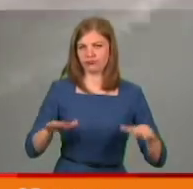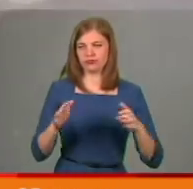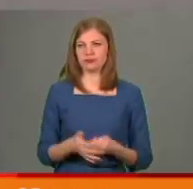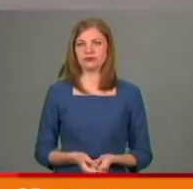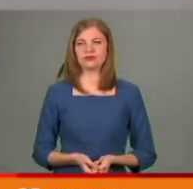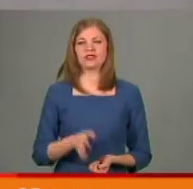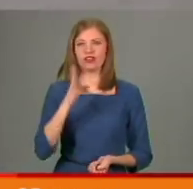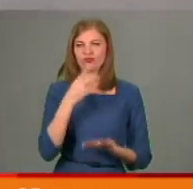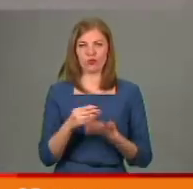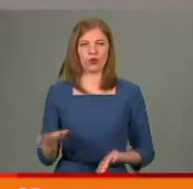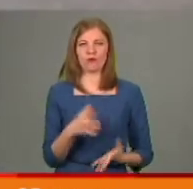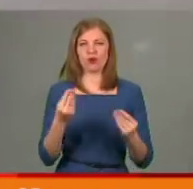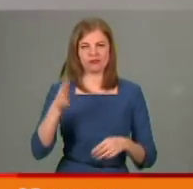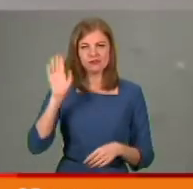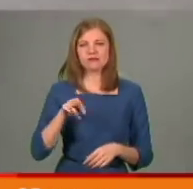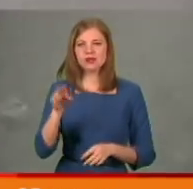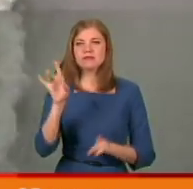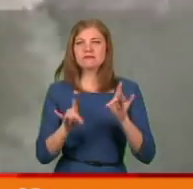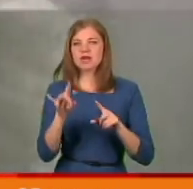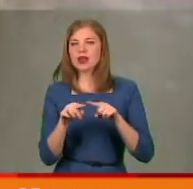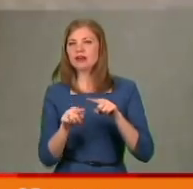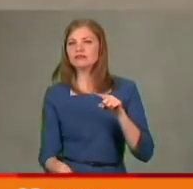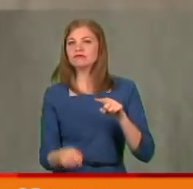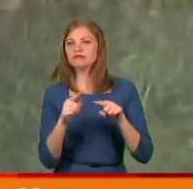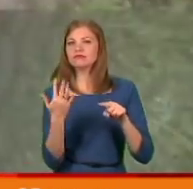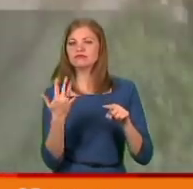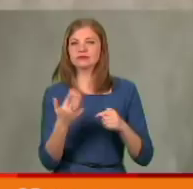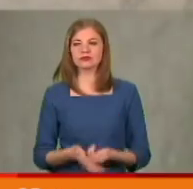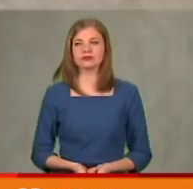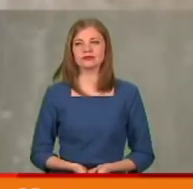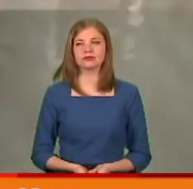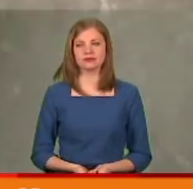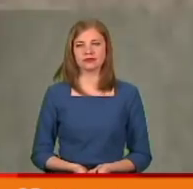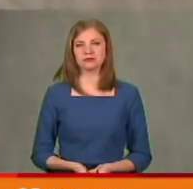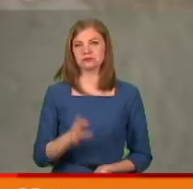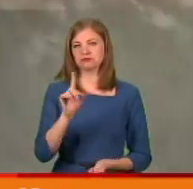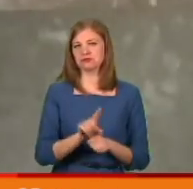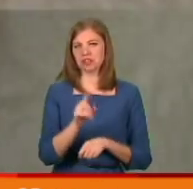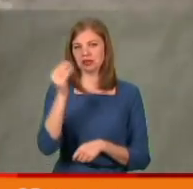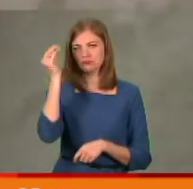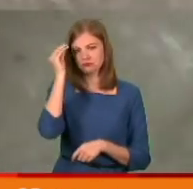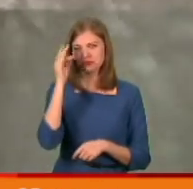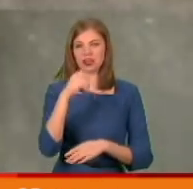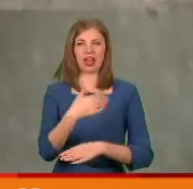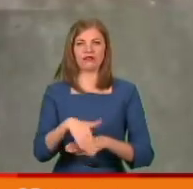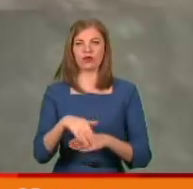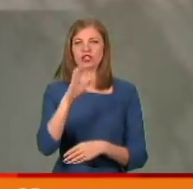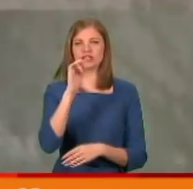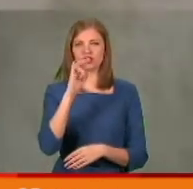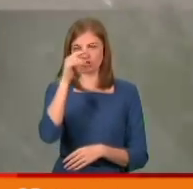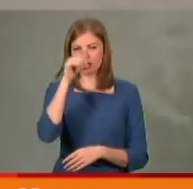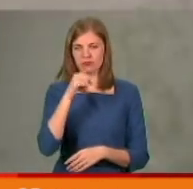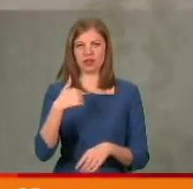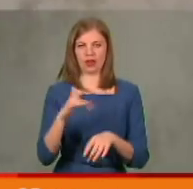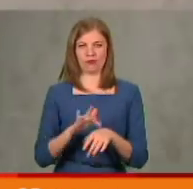Жертвую своїми ногами. Іде міряти глибину, народ. Таке враження, що на дворі січень місяць,